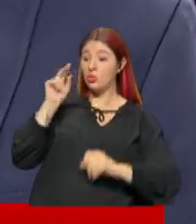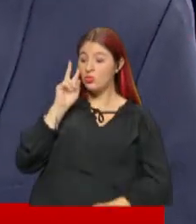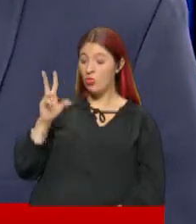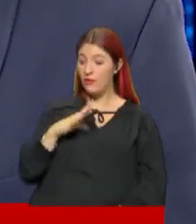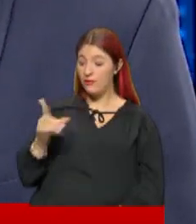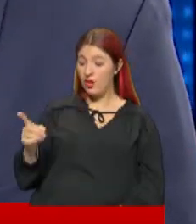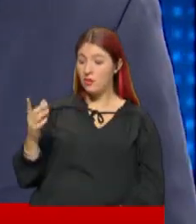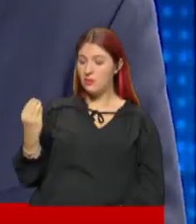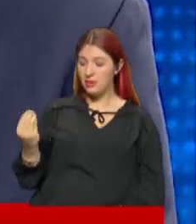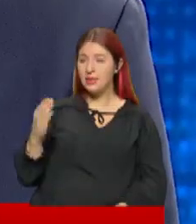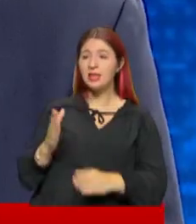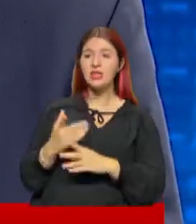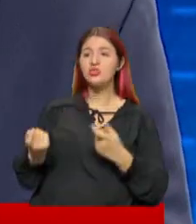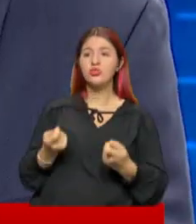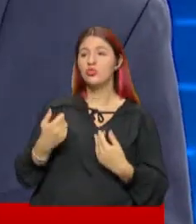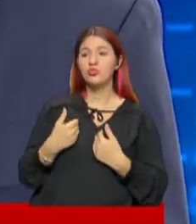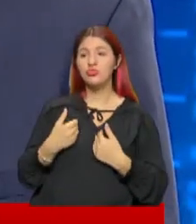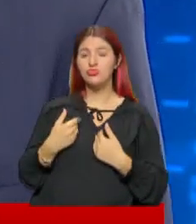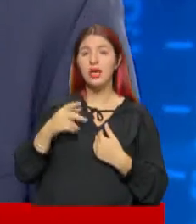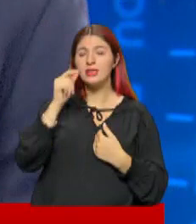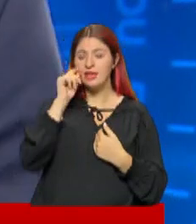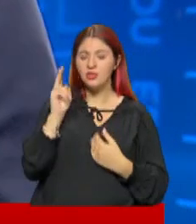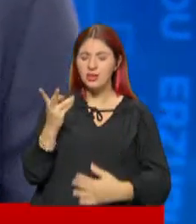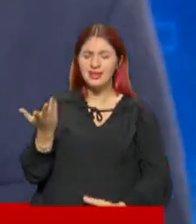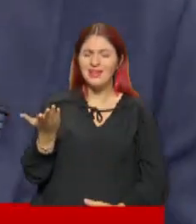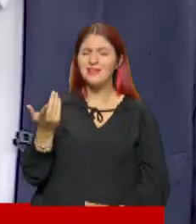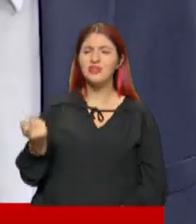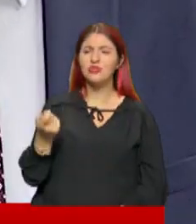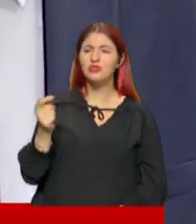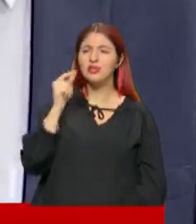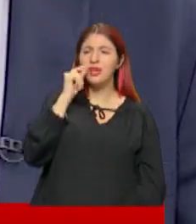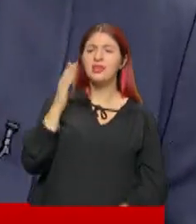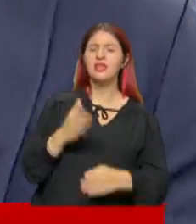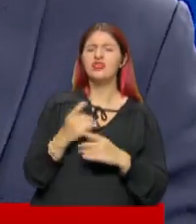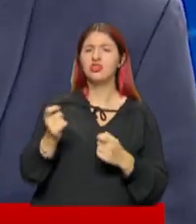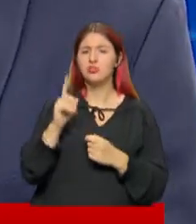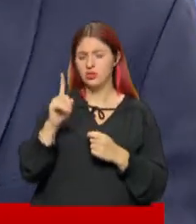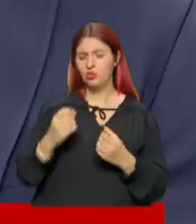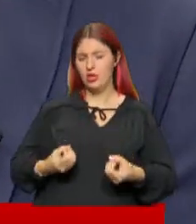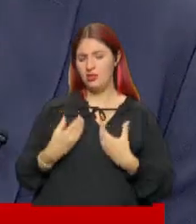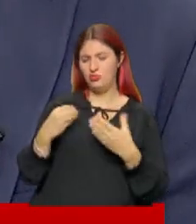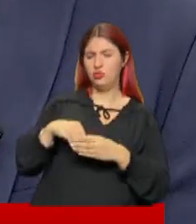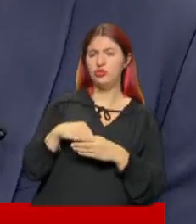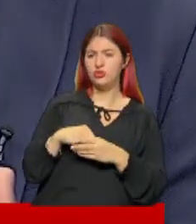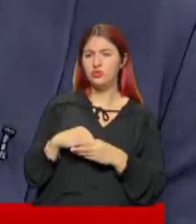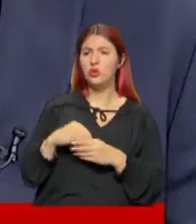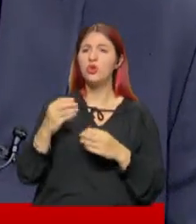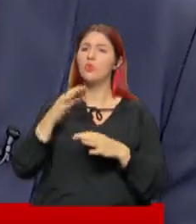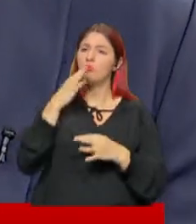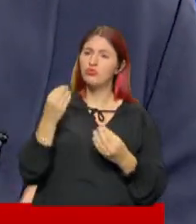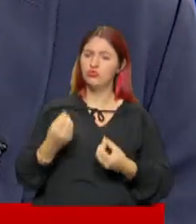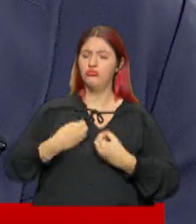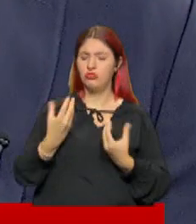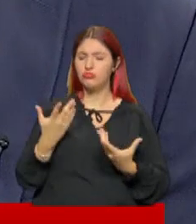görüyoruz bakın. Niye çalışırız? Normalde insan neden çalışır? Bakın ben bu soruyu soruyorum. İnsan neden çalışır? Bir, üretir. Üretmekten mutlu